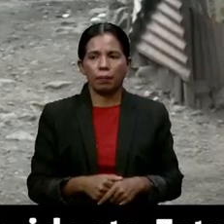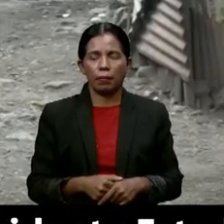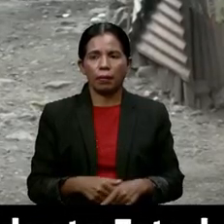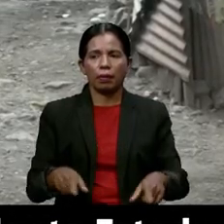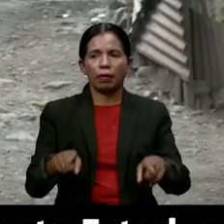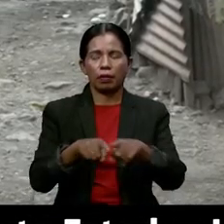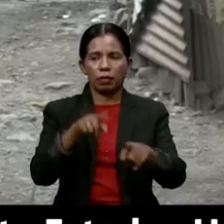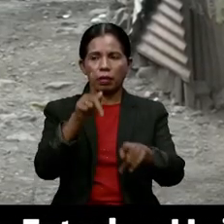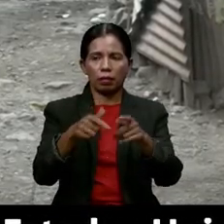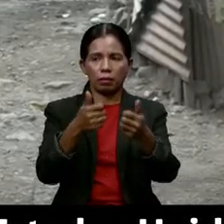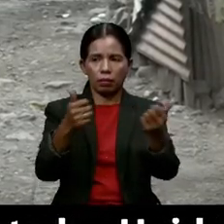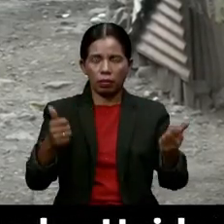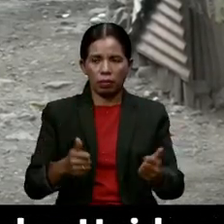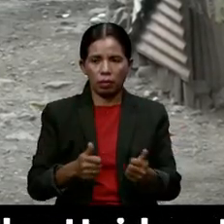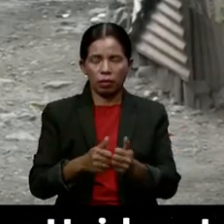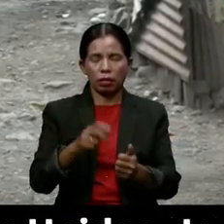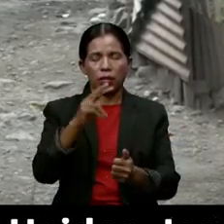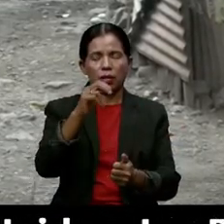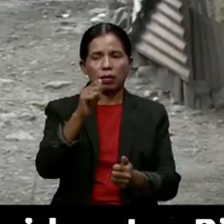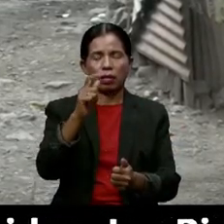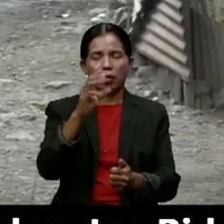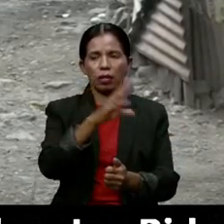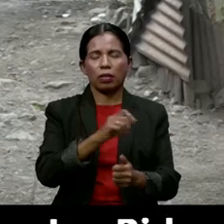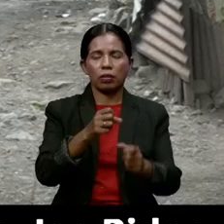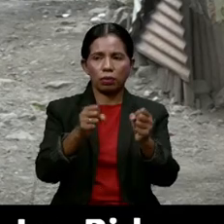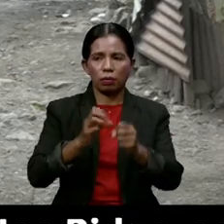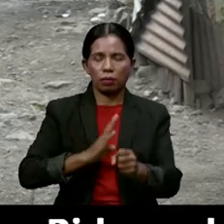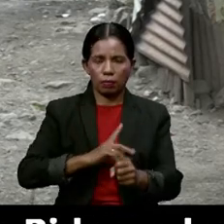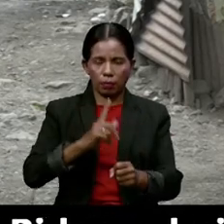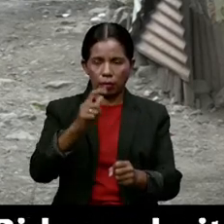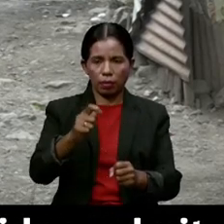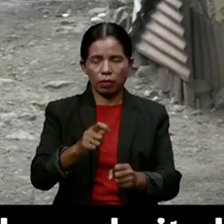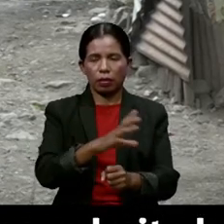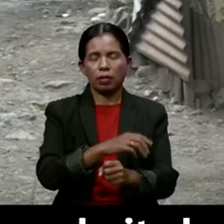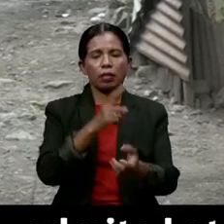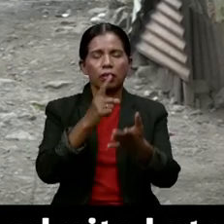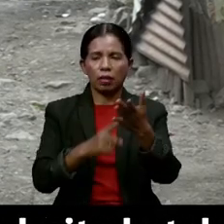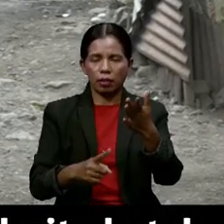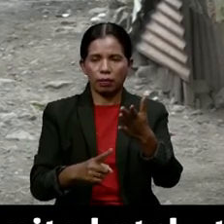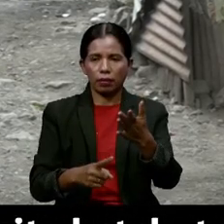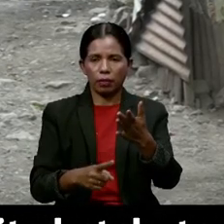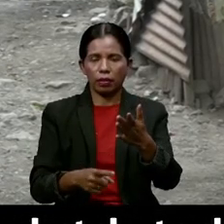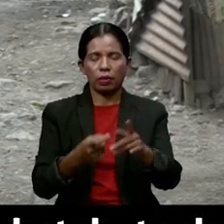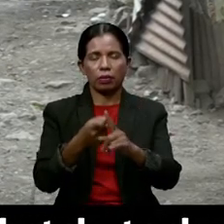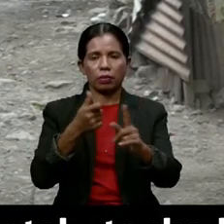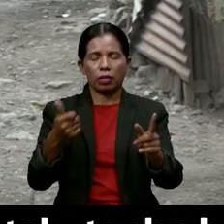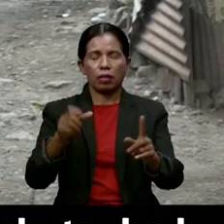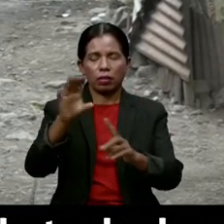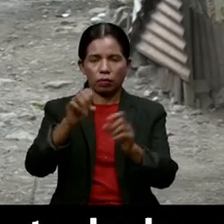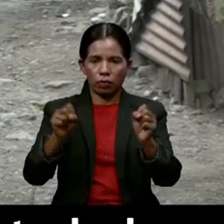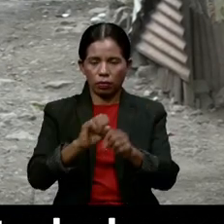Anesta comunidade e aldeia Tane Timor. Suku baru pite. Intervensi yang saya demak, usia otori lokal